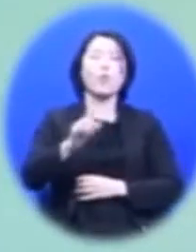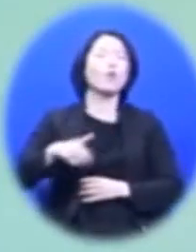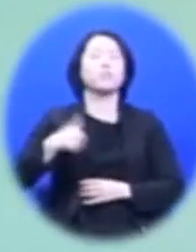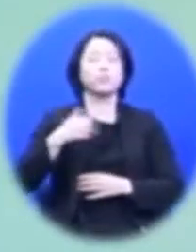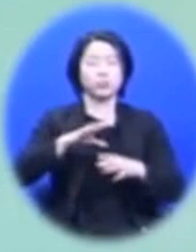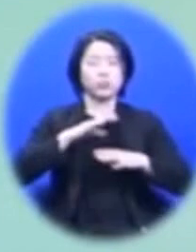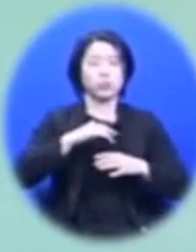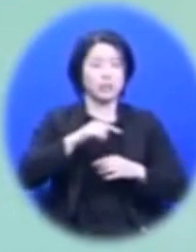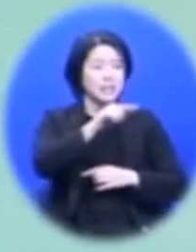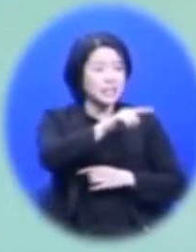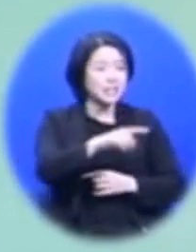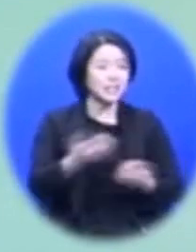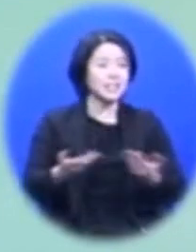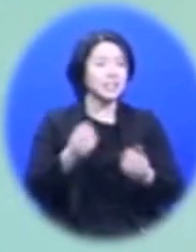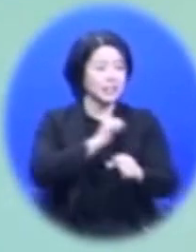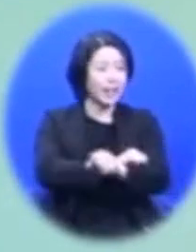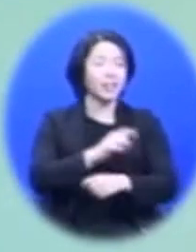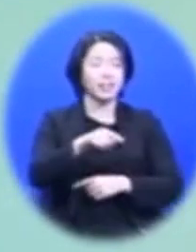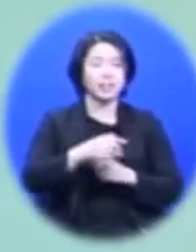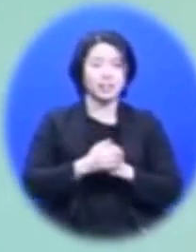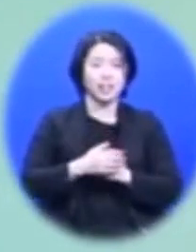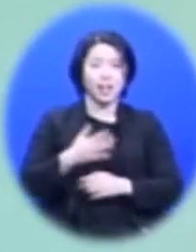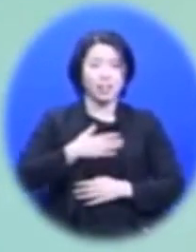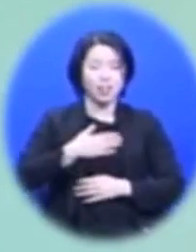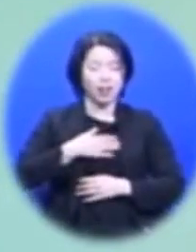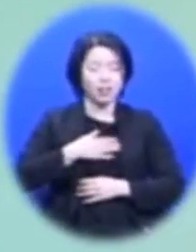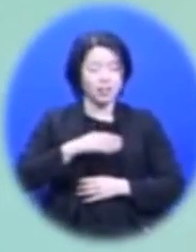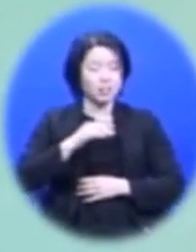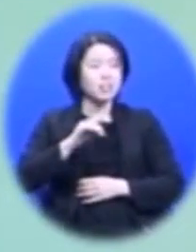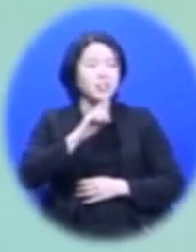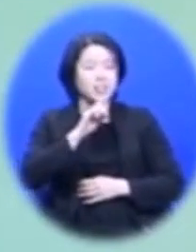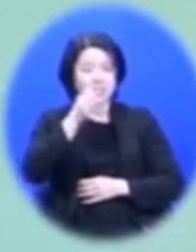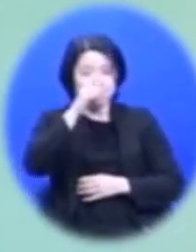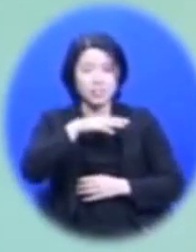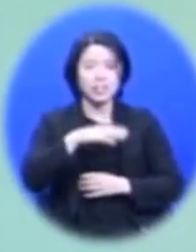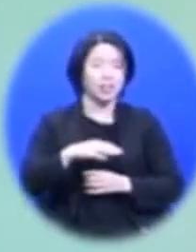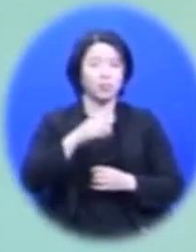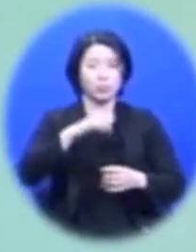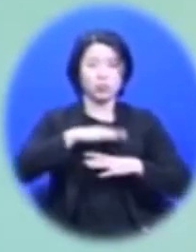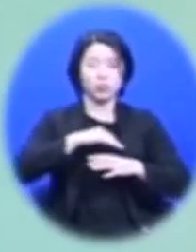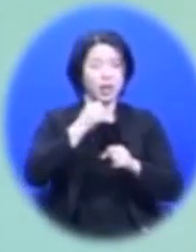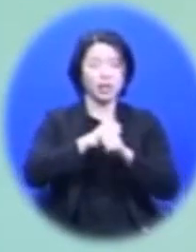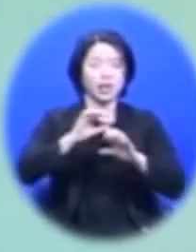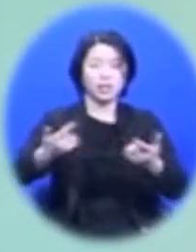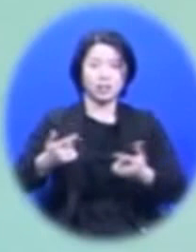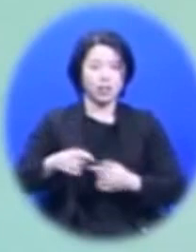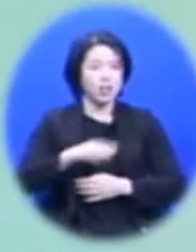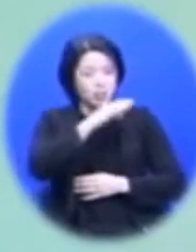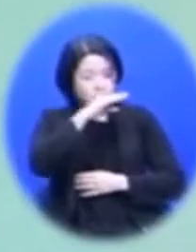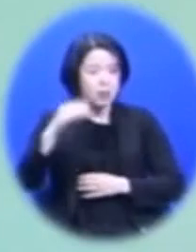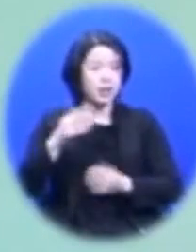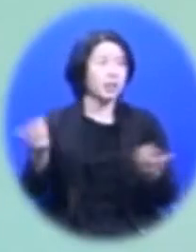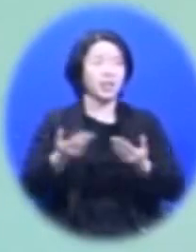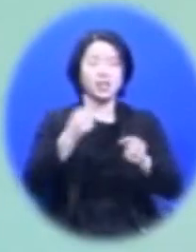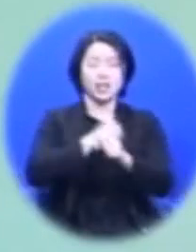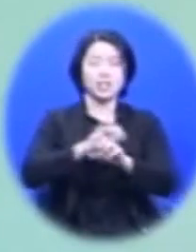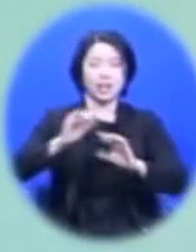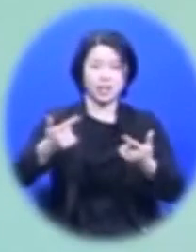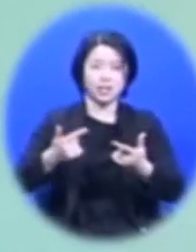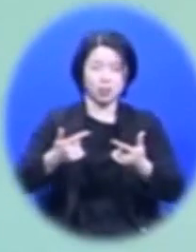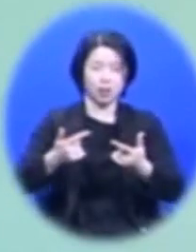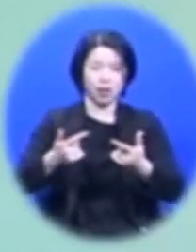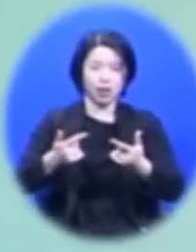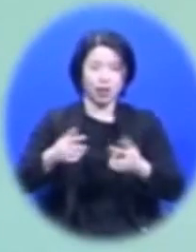일을 잘해야지. 내가 괜히 무섭게 해요? 제대로 일을 안 하니까, 제가 하라는 대로 안 하니까